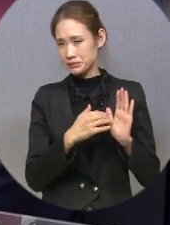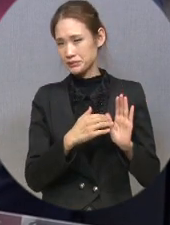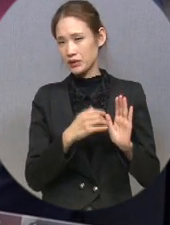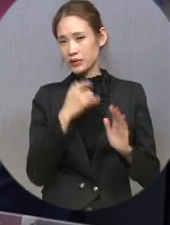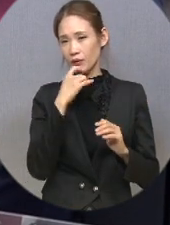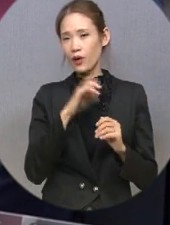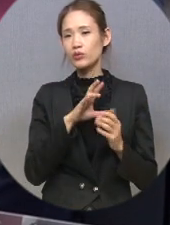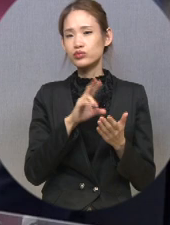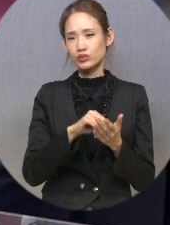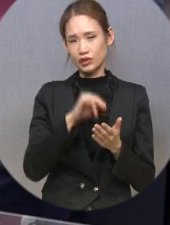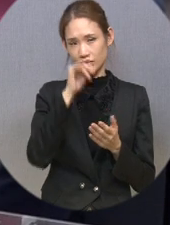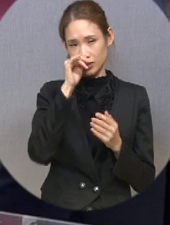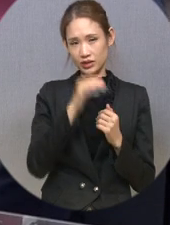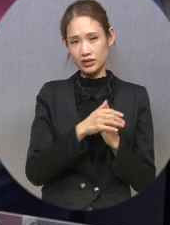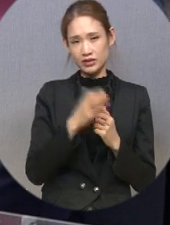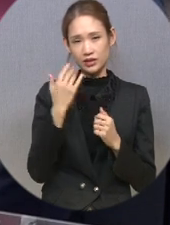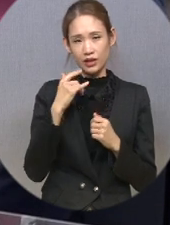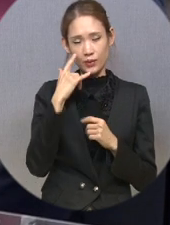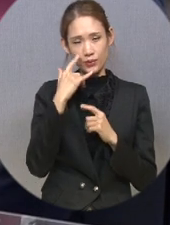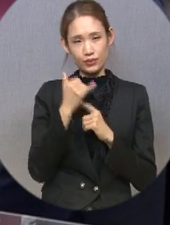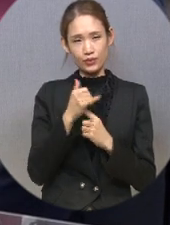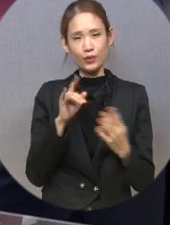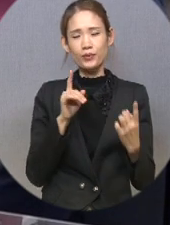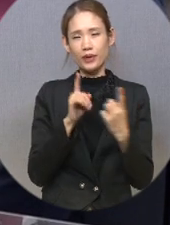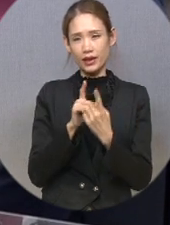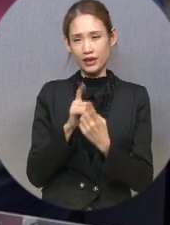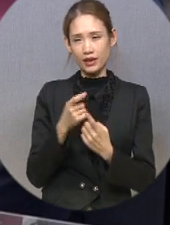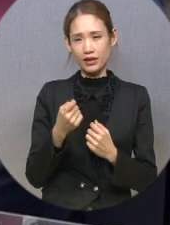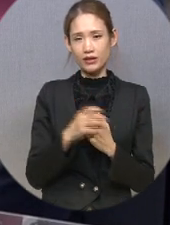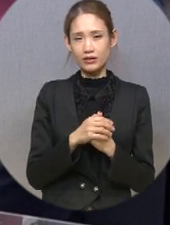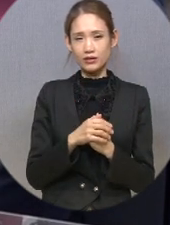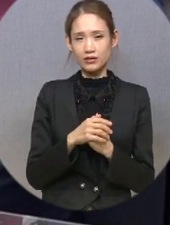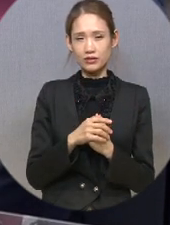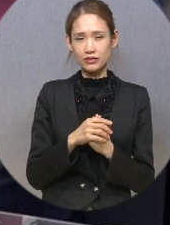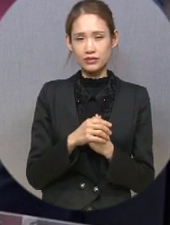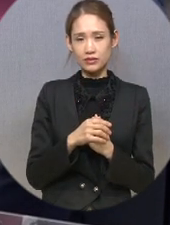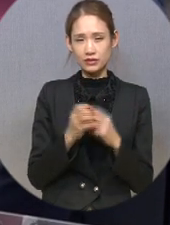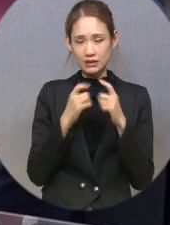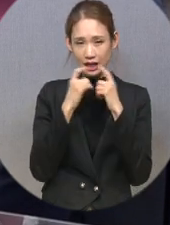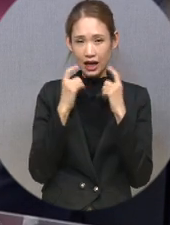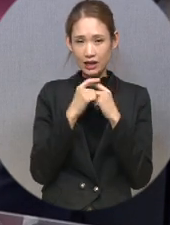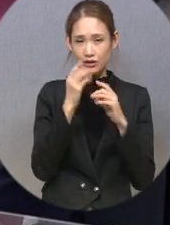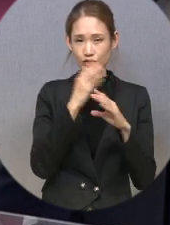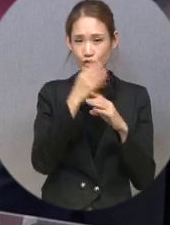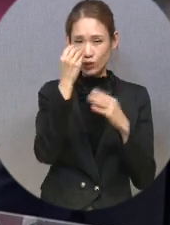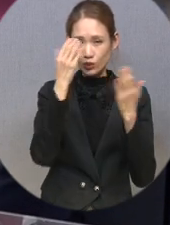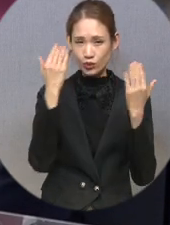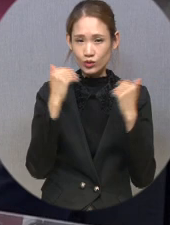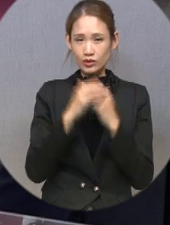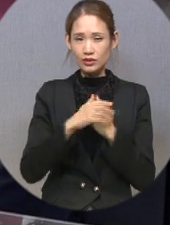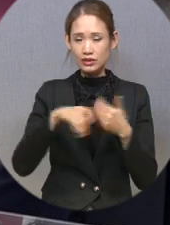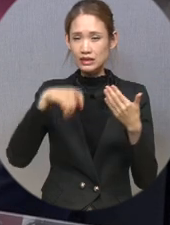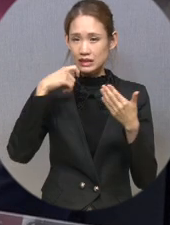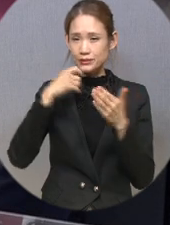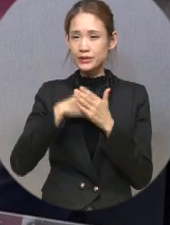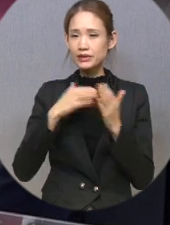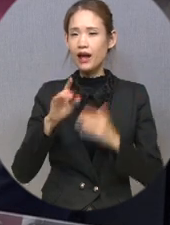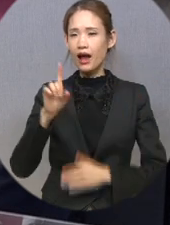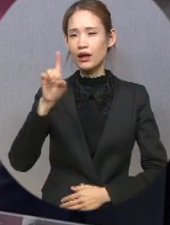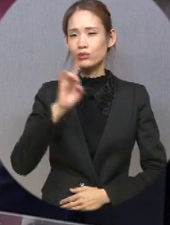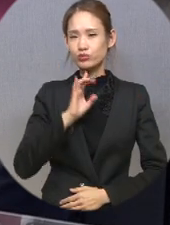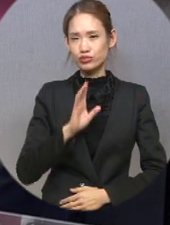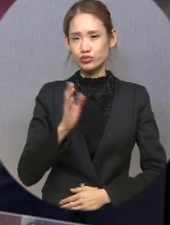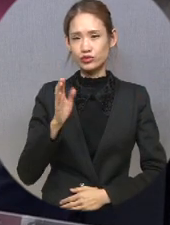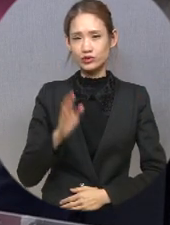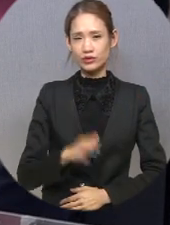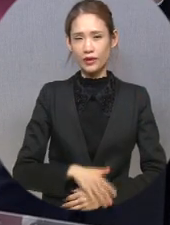있어요. 최근에 만난 학부모들도 그런 얘기를 합니다. 어느 사립 중고등학교의 경우 급식실이 하나밖에 없는데